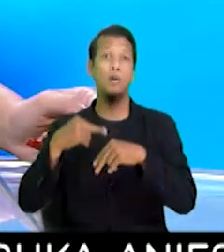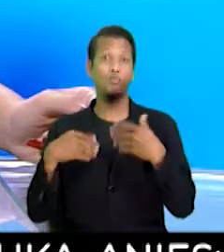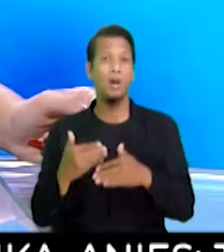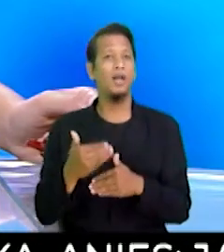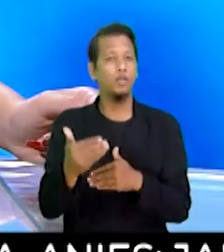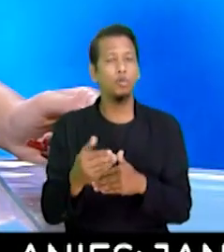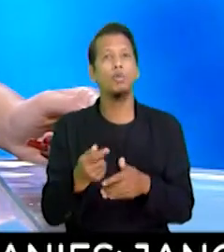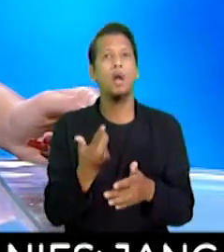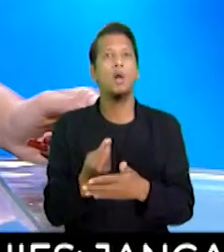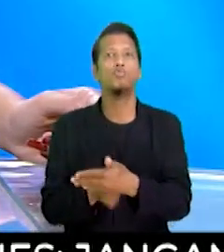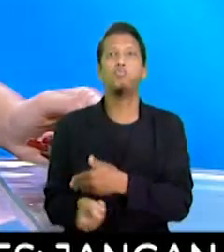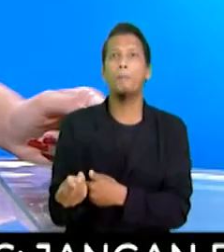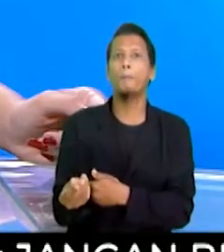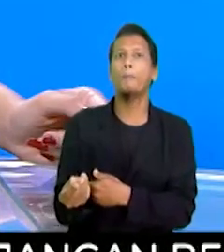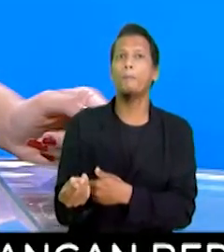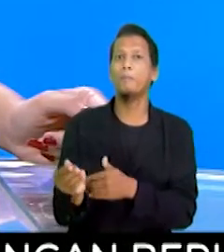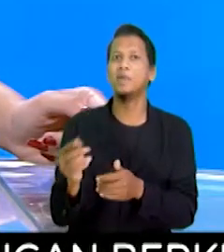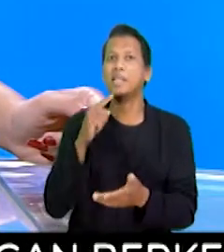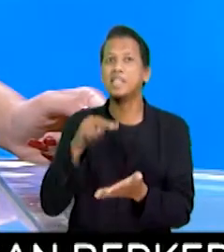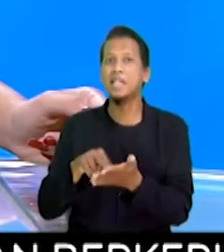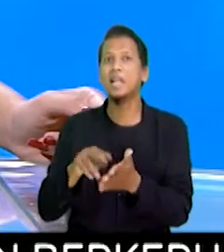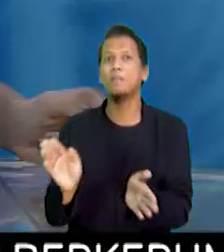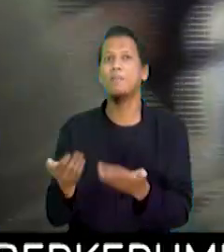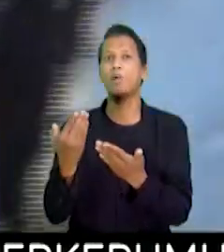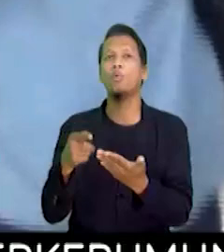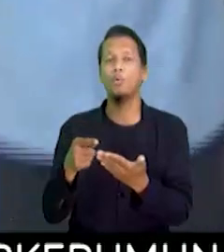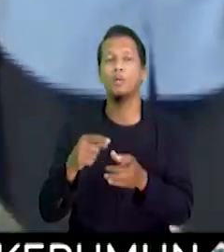usaha sawit di Kabupaten Singgigi, Riau.